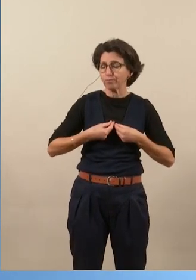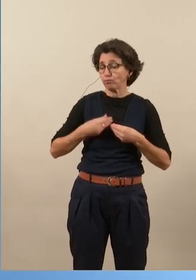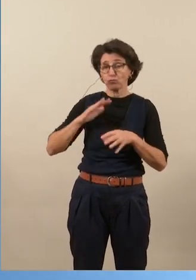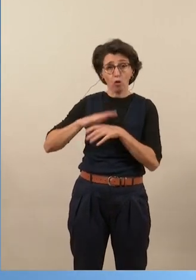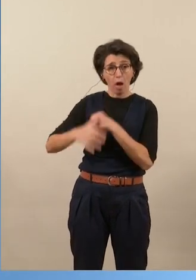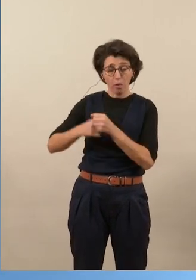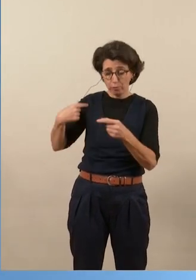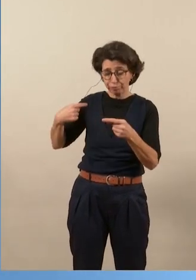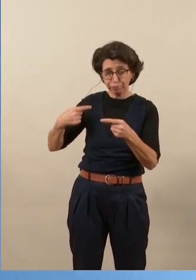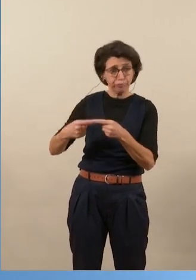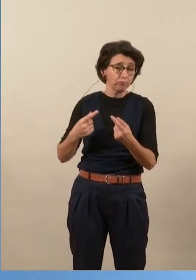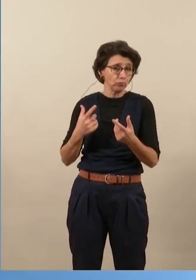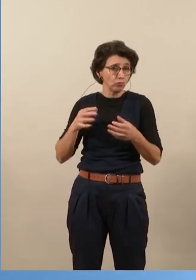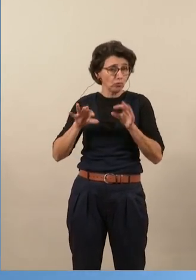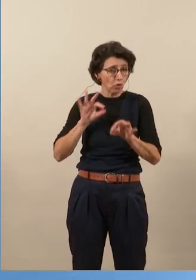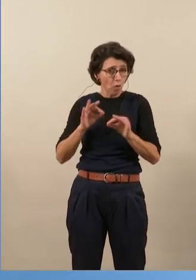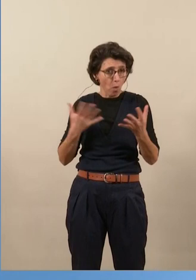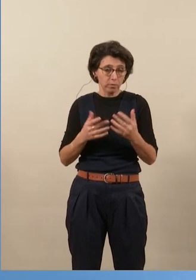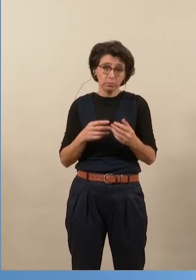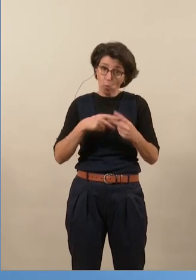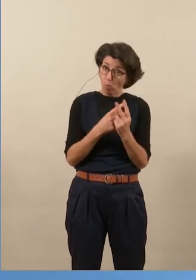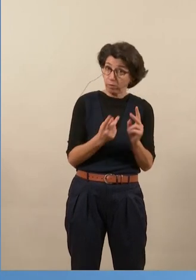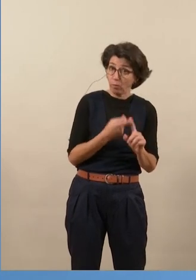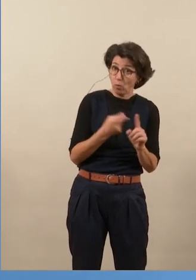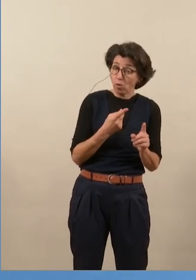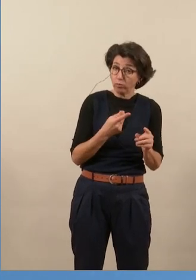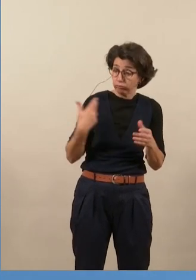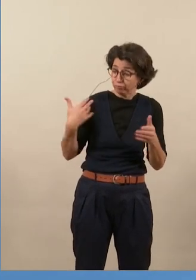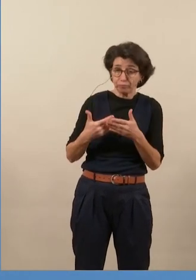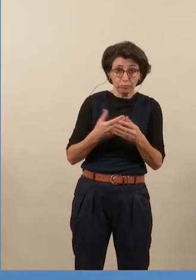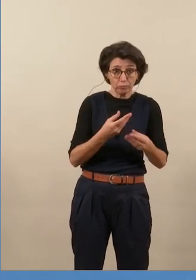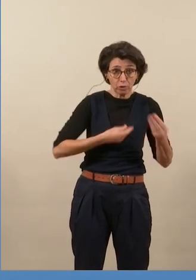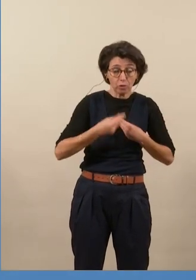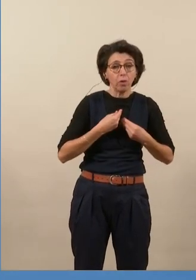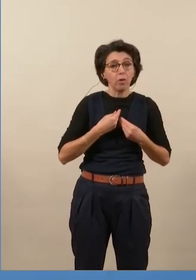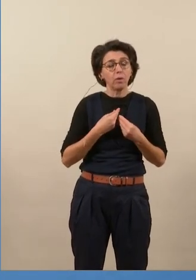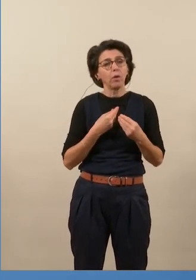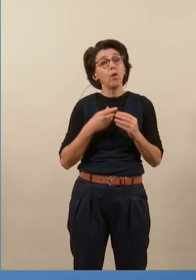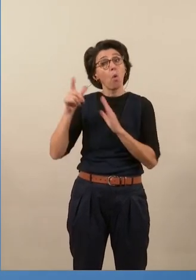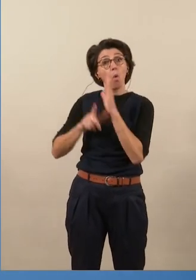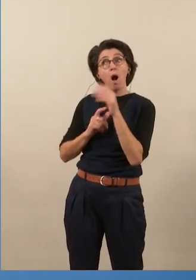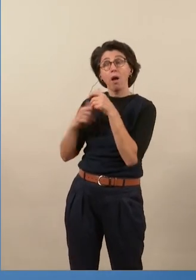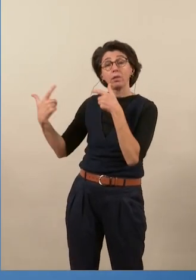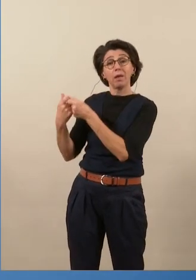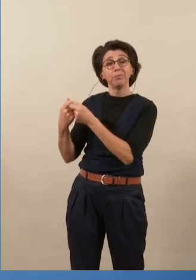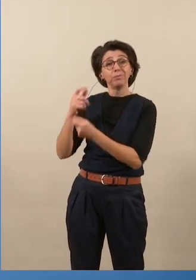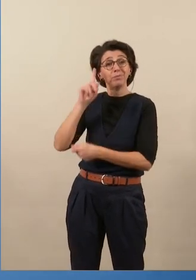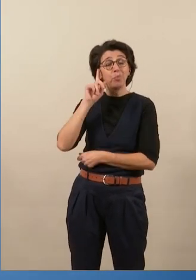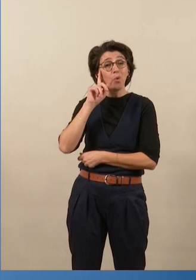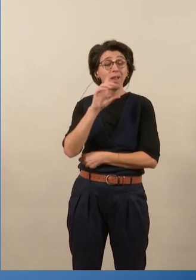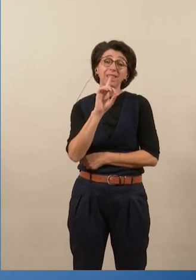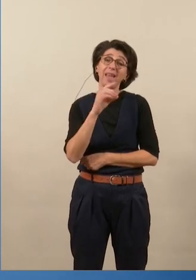l'année cet outil essentiel donc à caractère légal puisque les DM doivent être présenté avec le même niveau